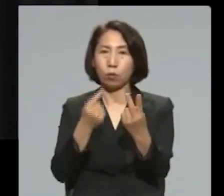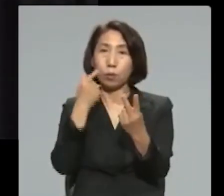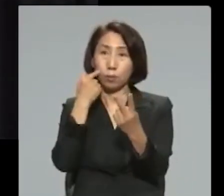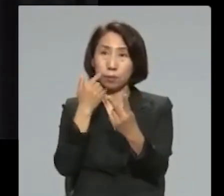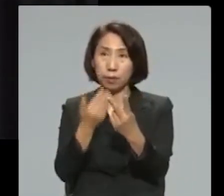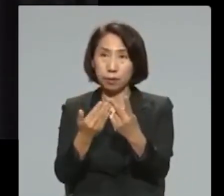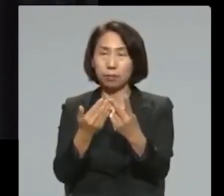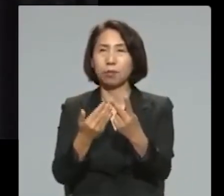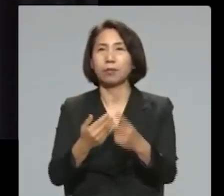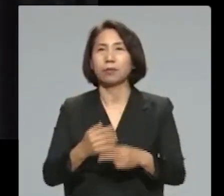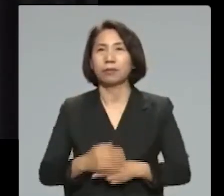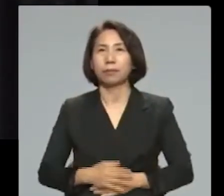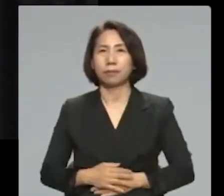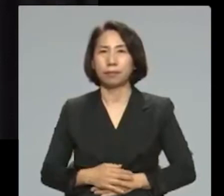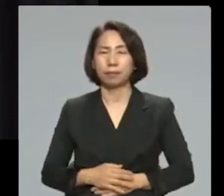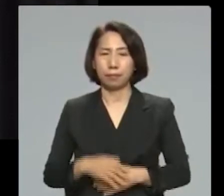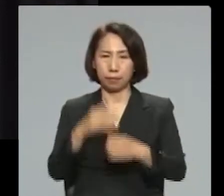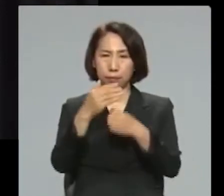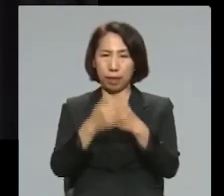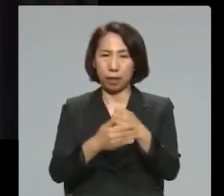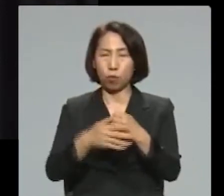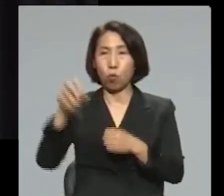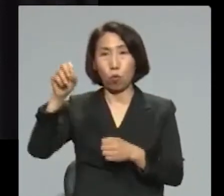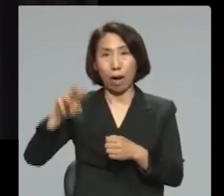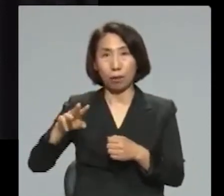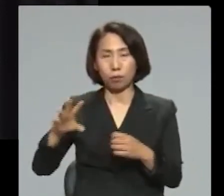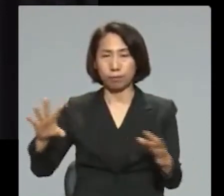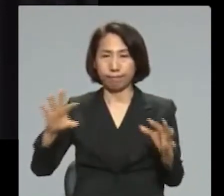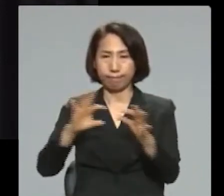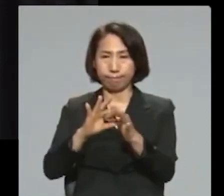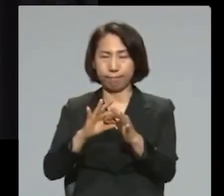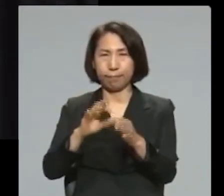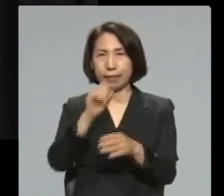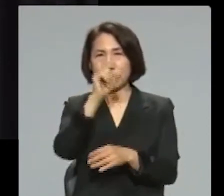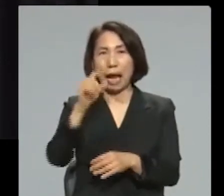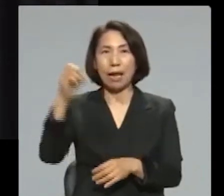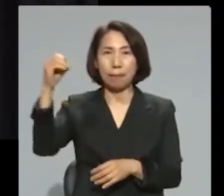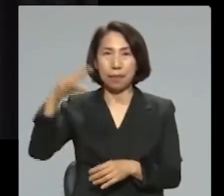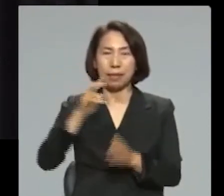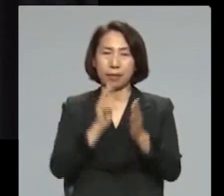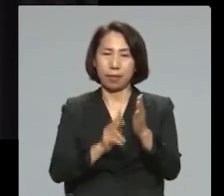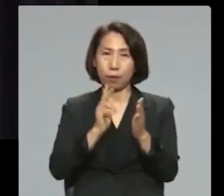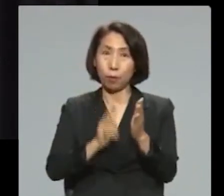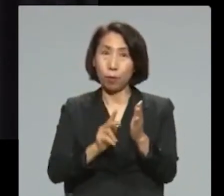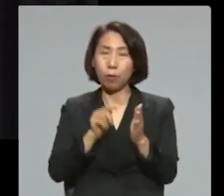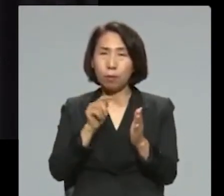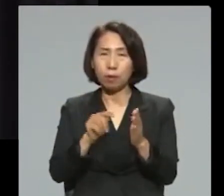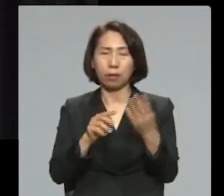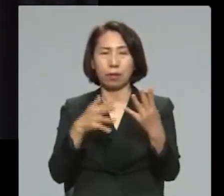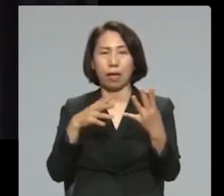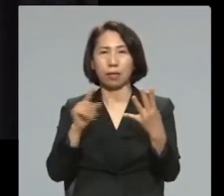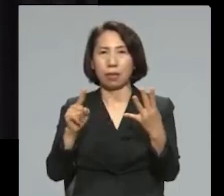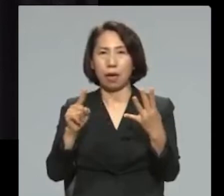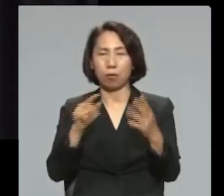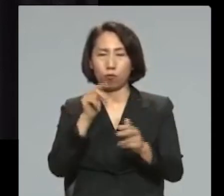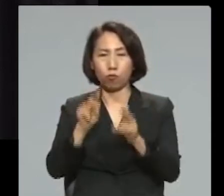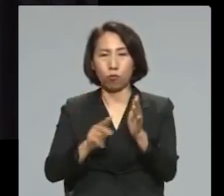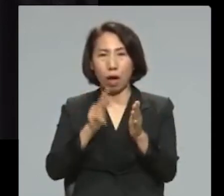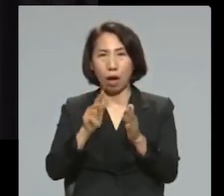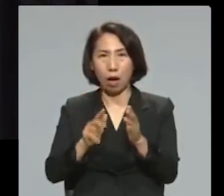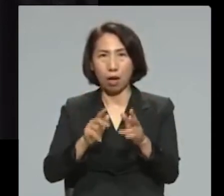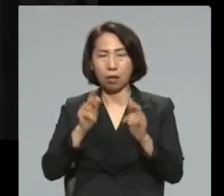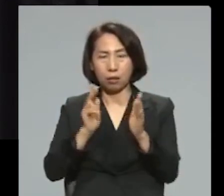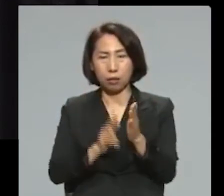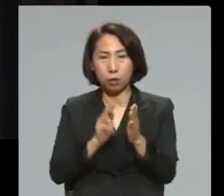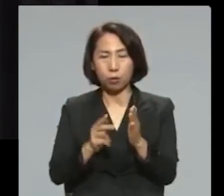질문을 드리겠습니다. 대구와 광주를 잇는 달빛 내륙철도가 제4차 국가철도망 구축계획에 반영돼서 본격